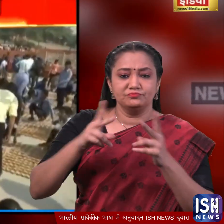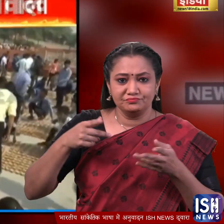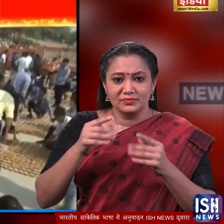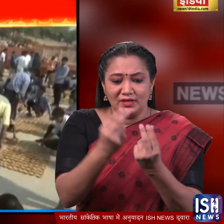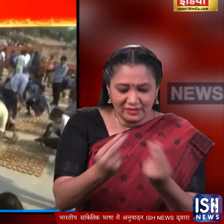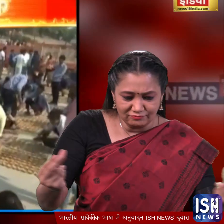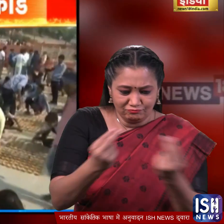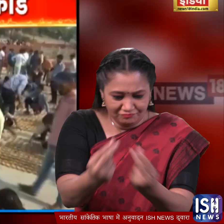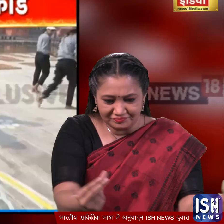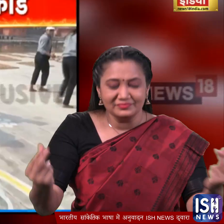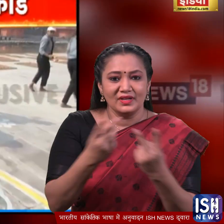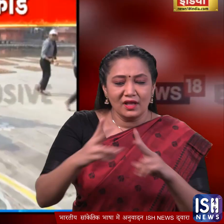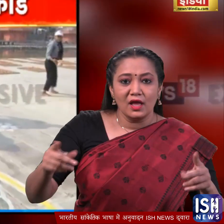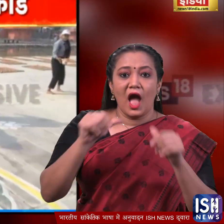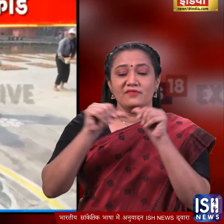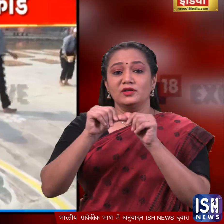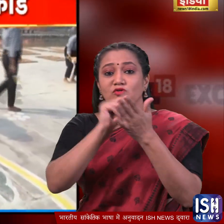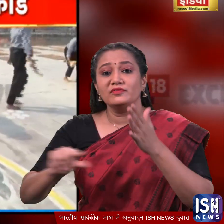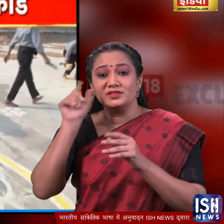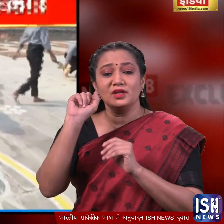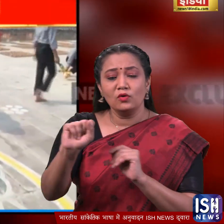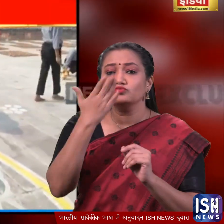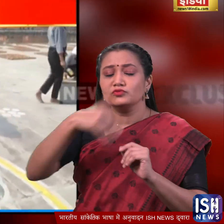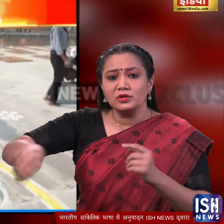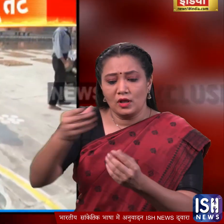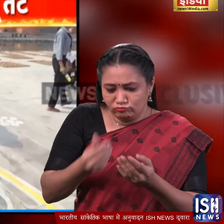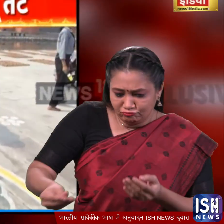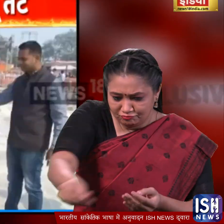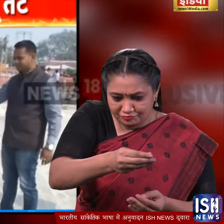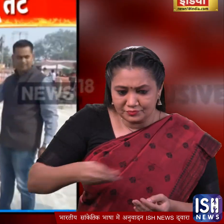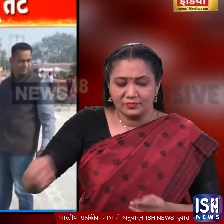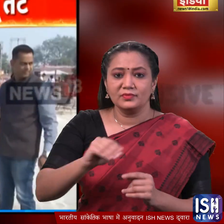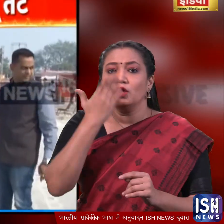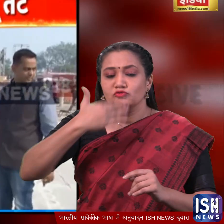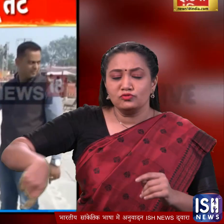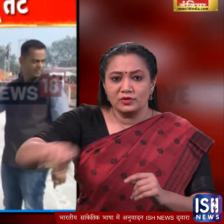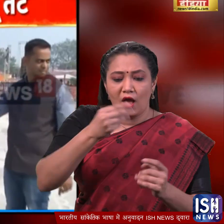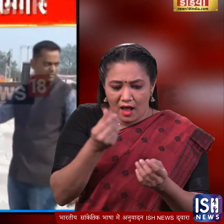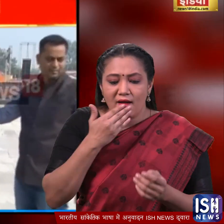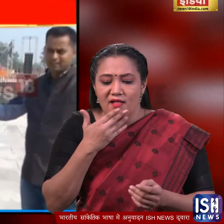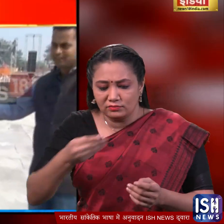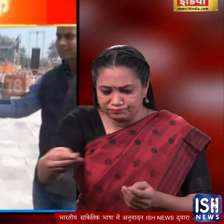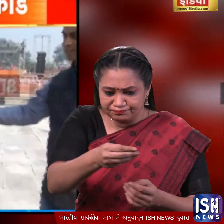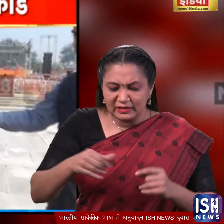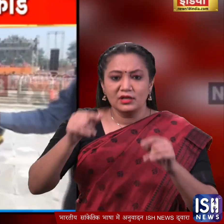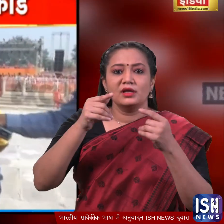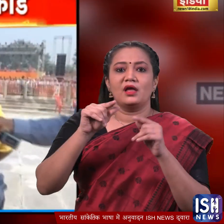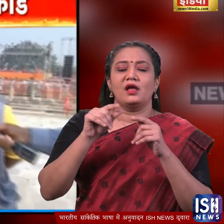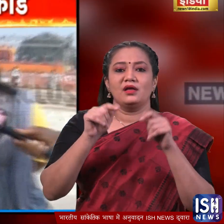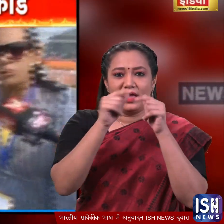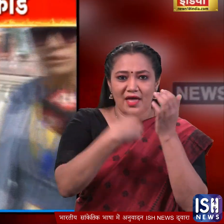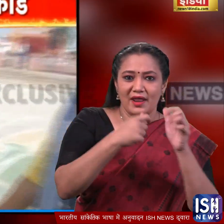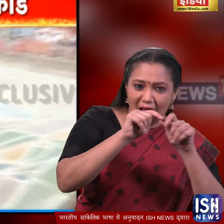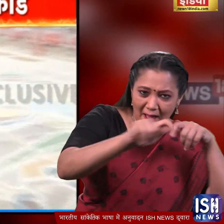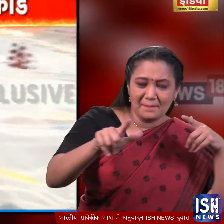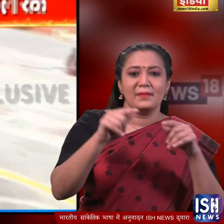पर दियों को सजाने के साथ ही अवध यूनिवर्सिटी के छात्रों की मदद से रंगोली भी बनाई गई। बच्चे रंगोली कलर भर रहे हैं, इमेजेस है, लक्ष्मण